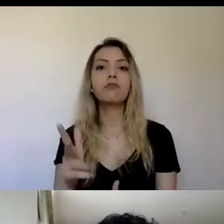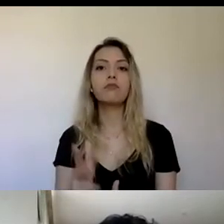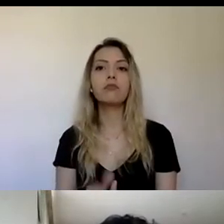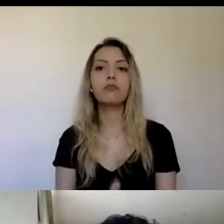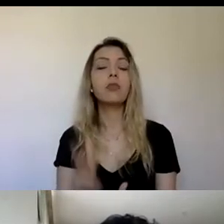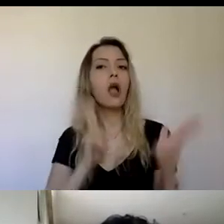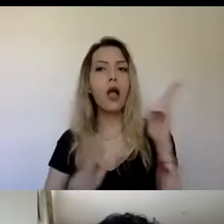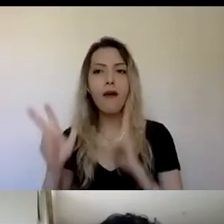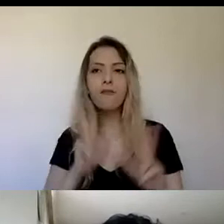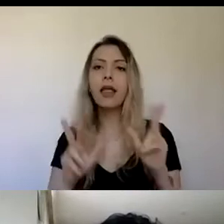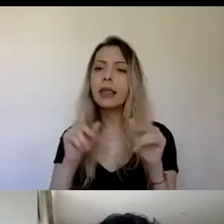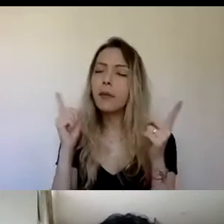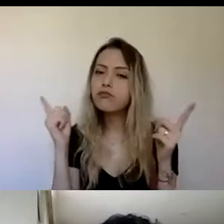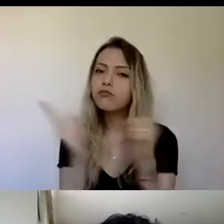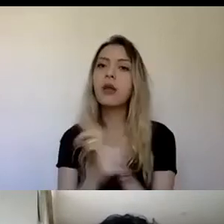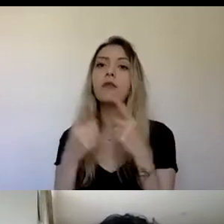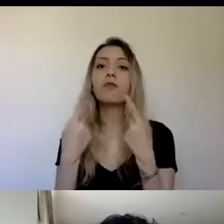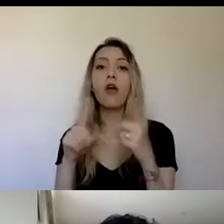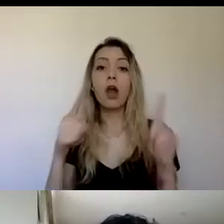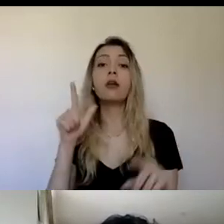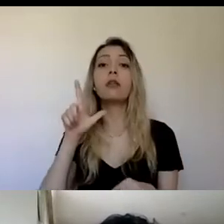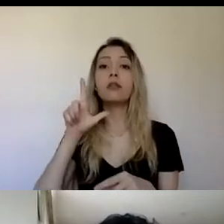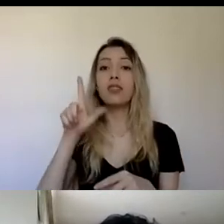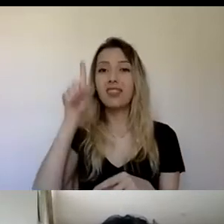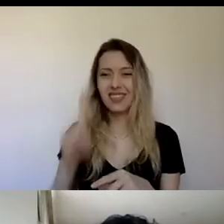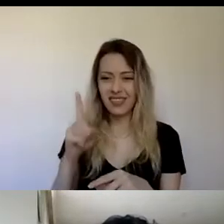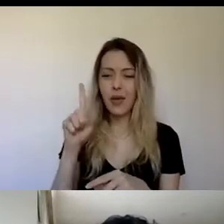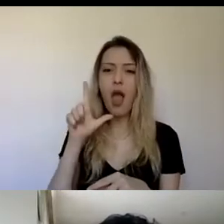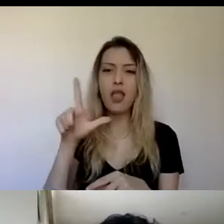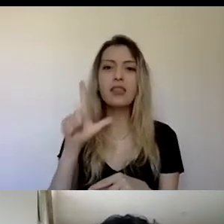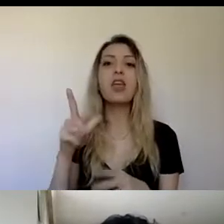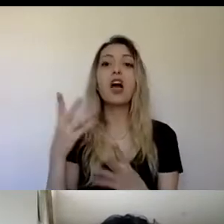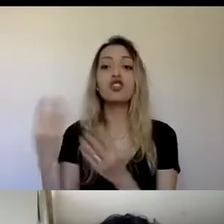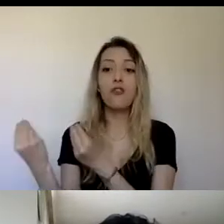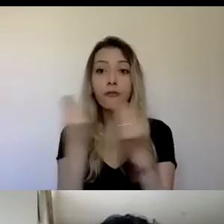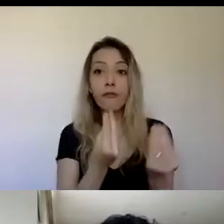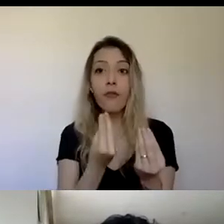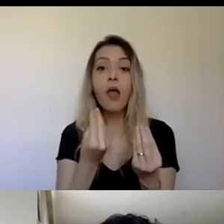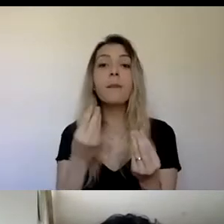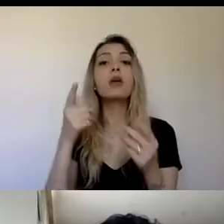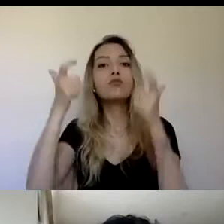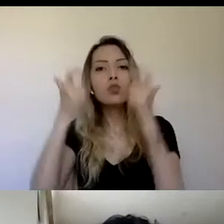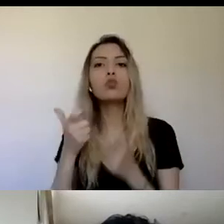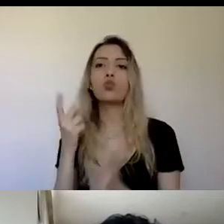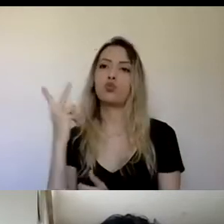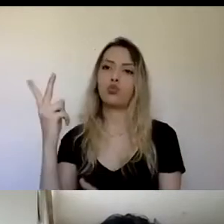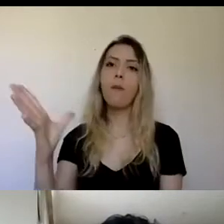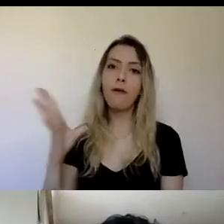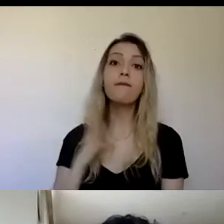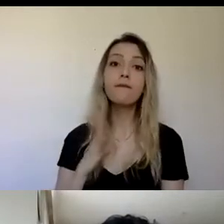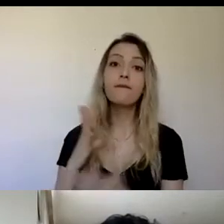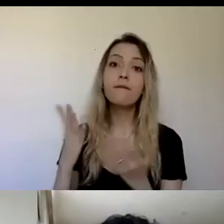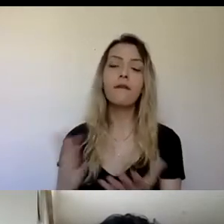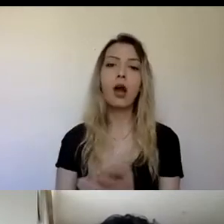kıyafet gibi pek çok temel ihtiyacı karşılamakla ya da karşılanması için gerekli sistemi kurmakta yükümlüdür